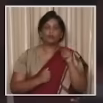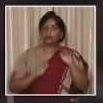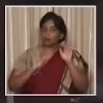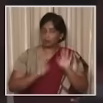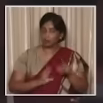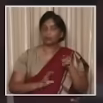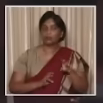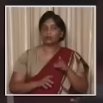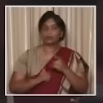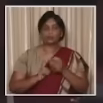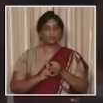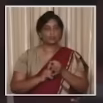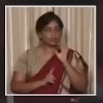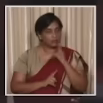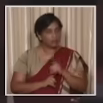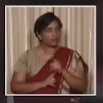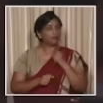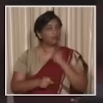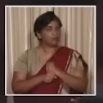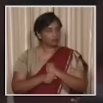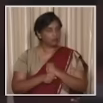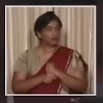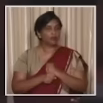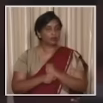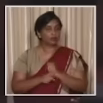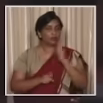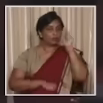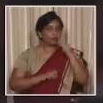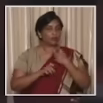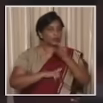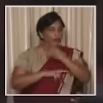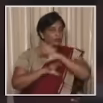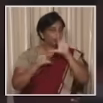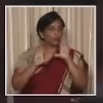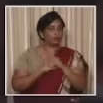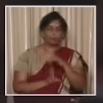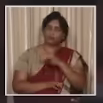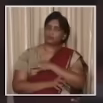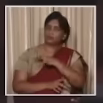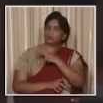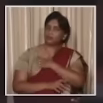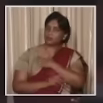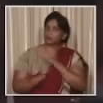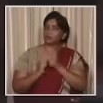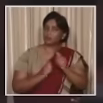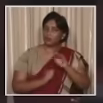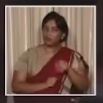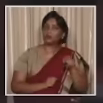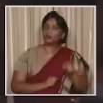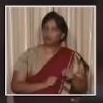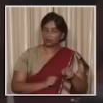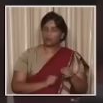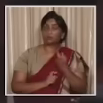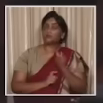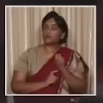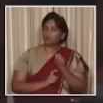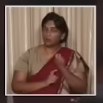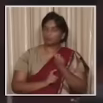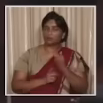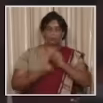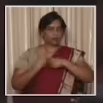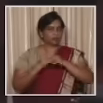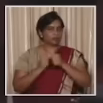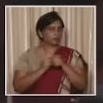නමුත් ජනාධිපතිතුමා සහ රජය මේ නිලධාරීන් සියලු දෙනා අධිෂ්ඨානශීලීව කටයුතු කරා මේ ආර්ථිකය